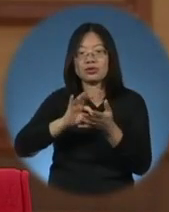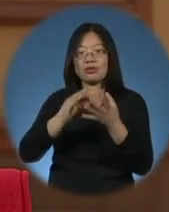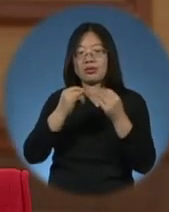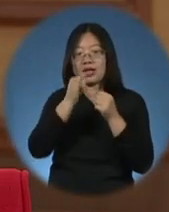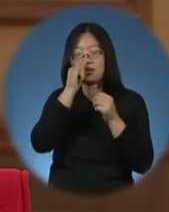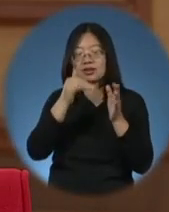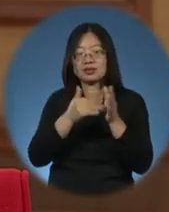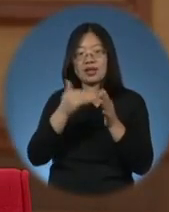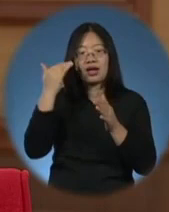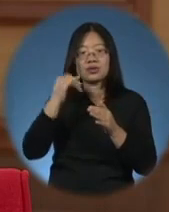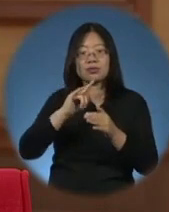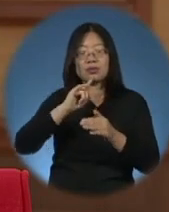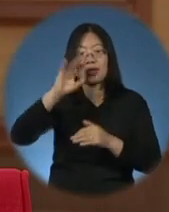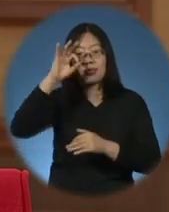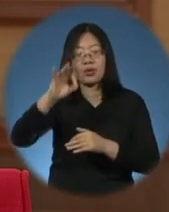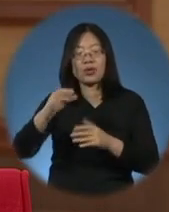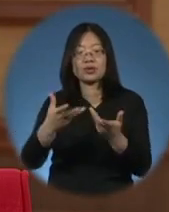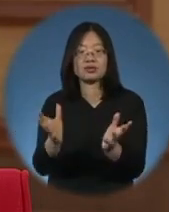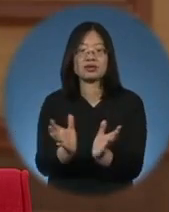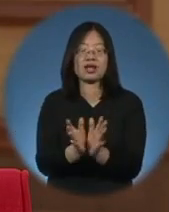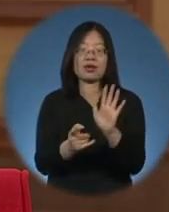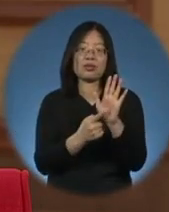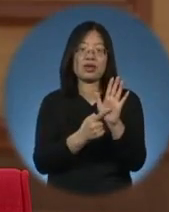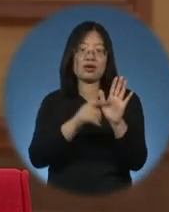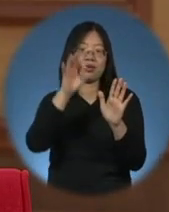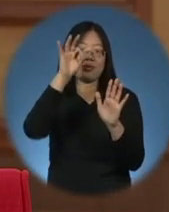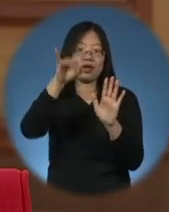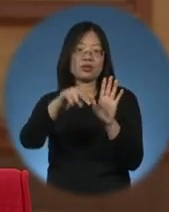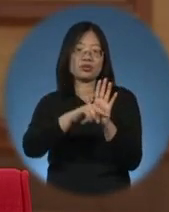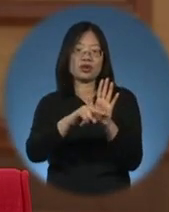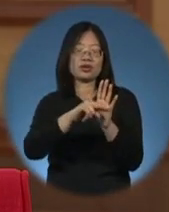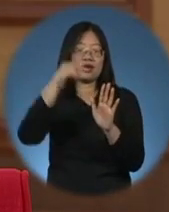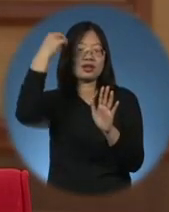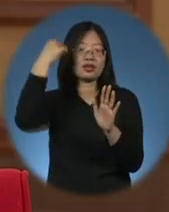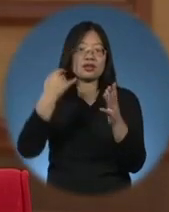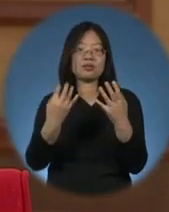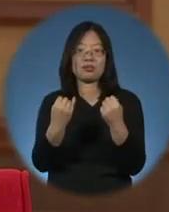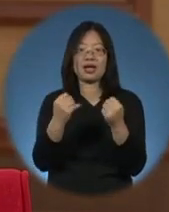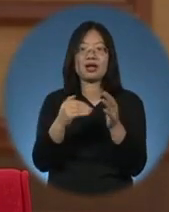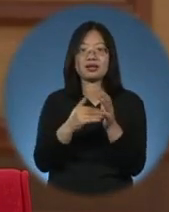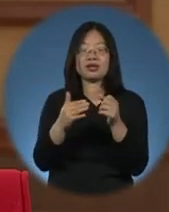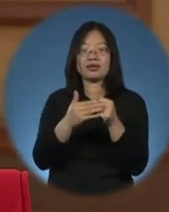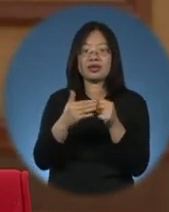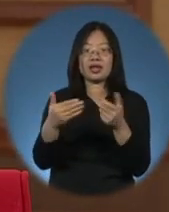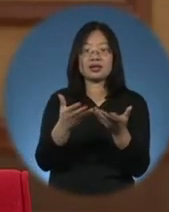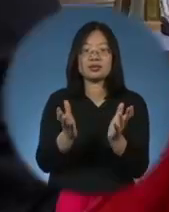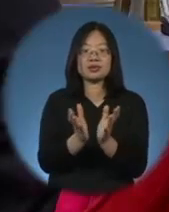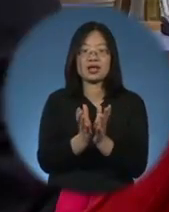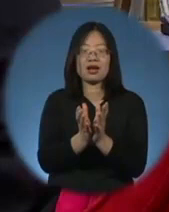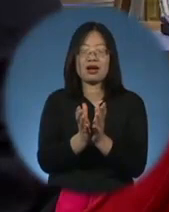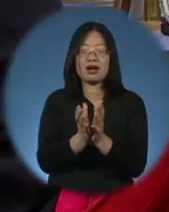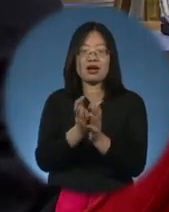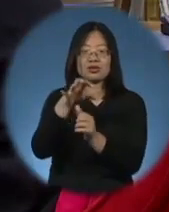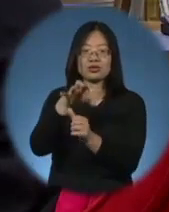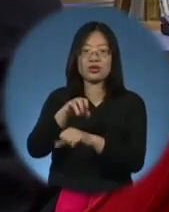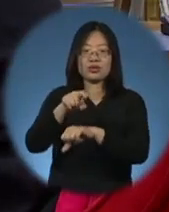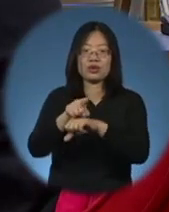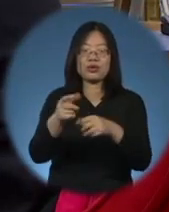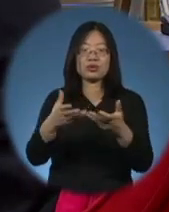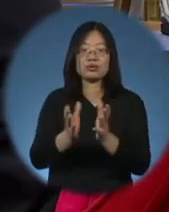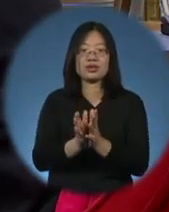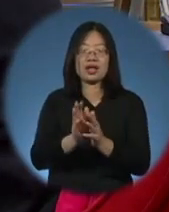그런데 네. 우리말에서 집단이라는 표현이 그 부정적인 어감이 많은 것 같더라고요. 뭐 집단 수용소, 뭐 집단